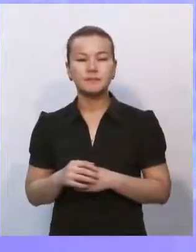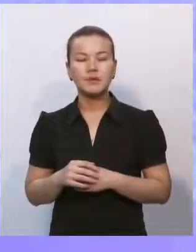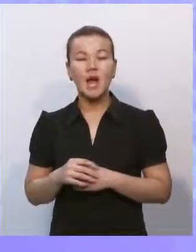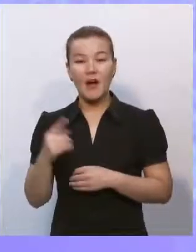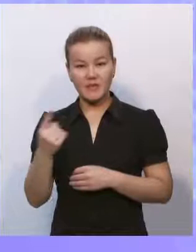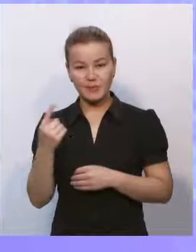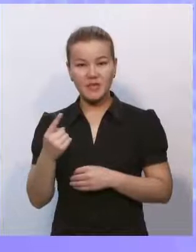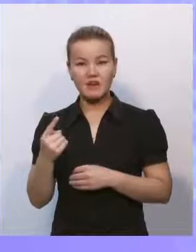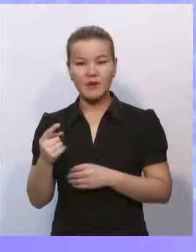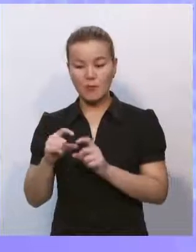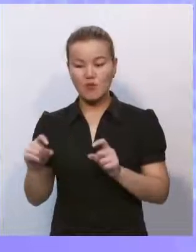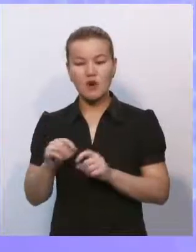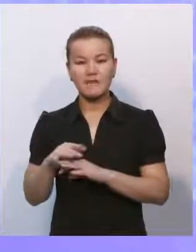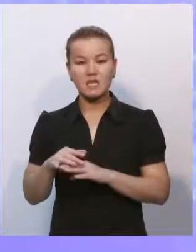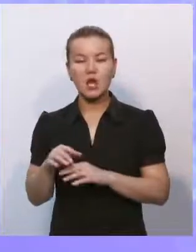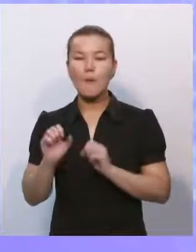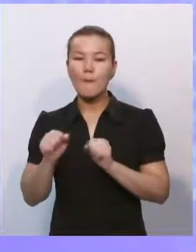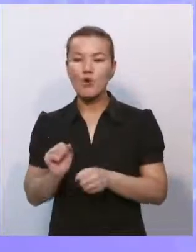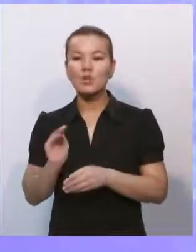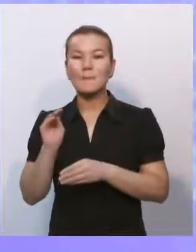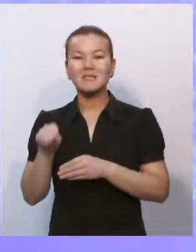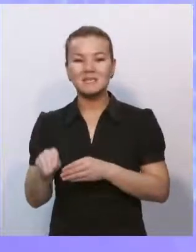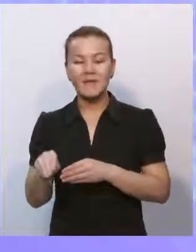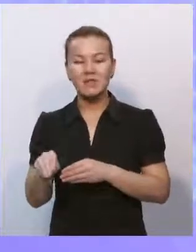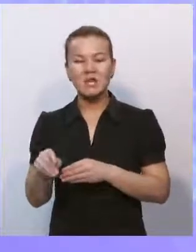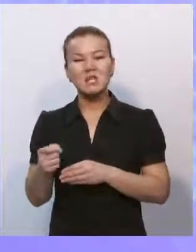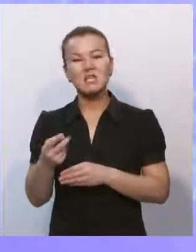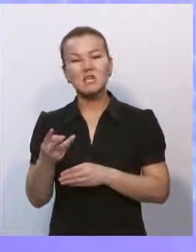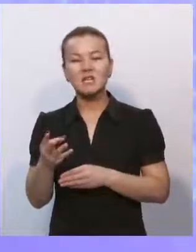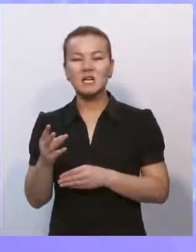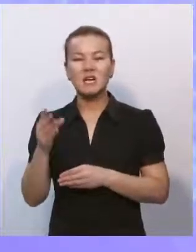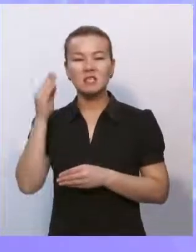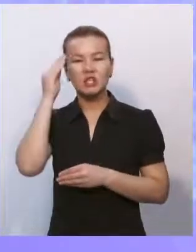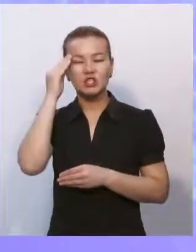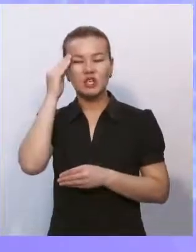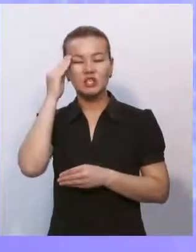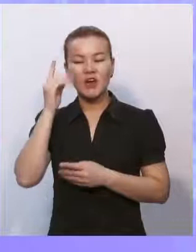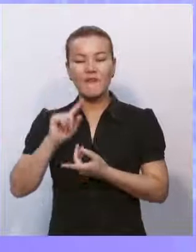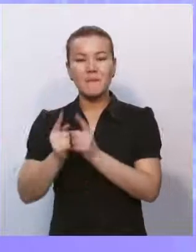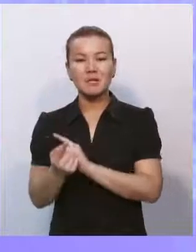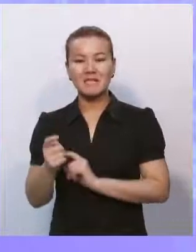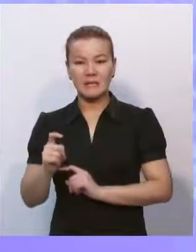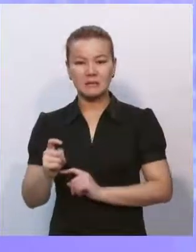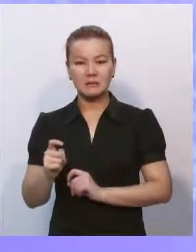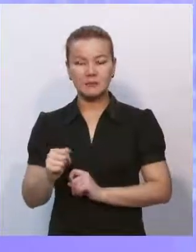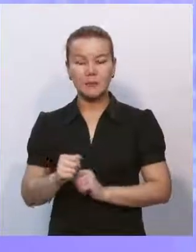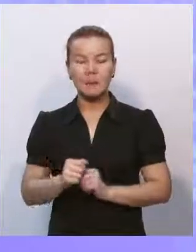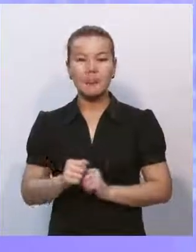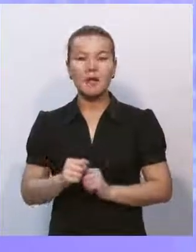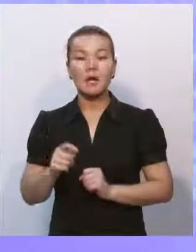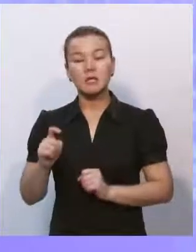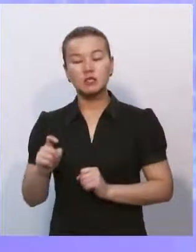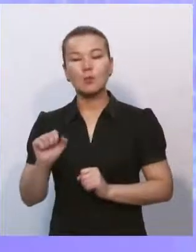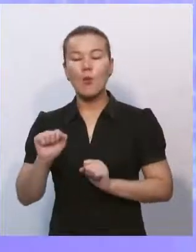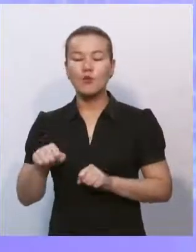первом уравнении можно подставить несколько значений вместо x x